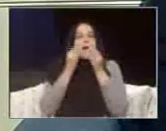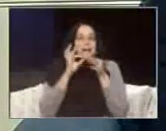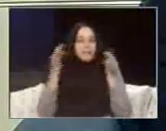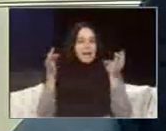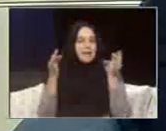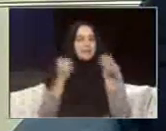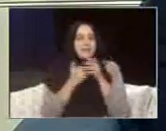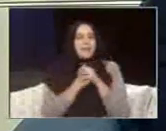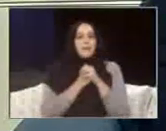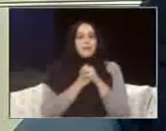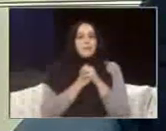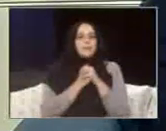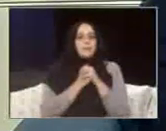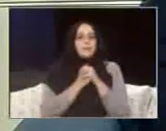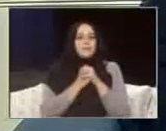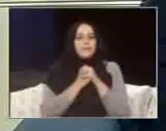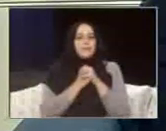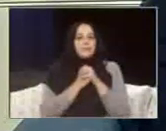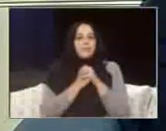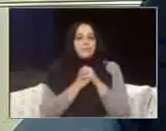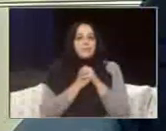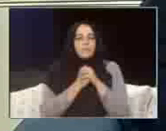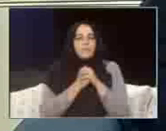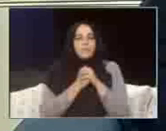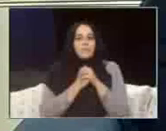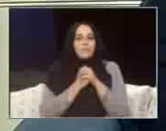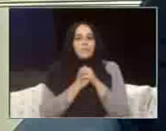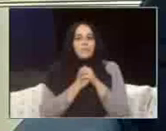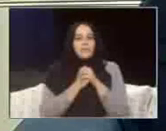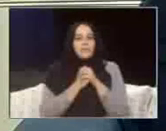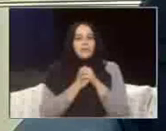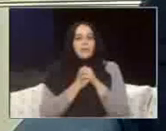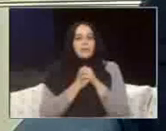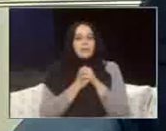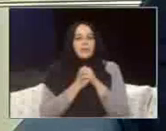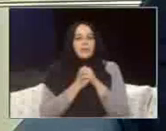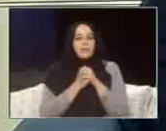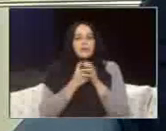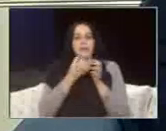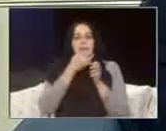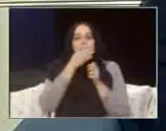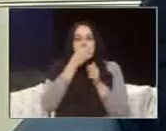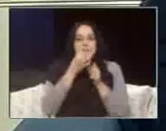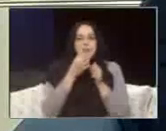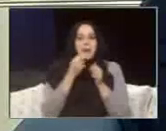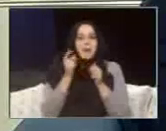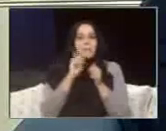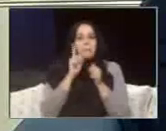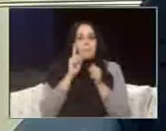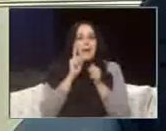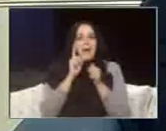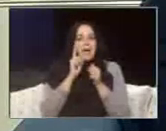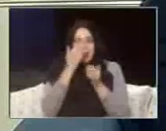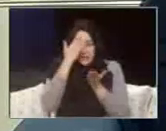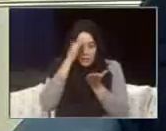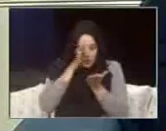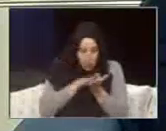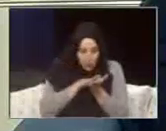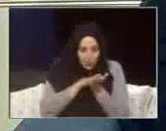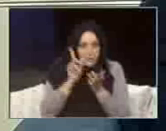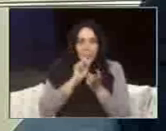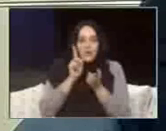ايه وسمعت الشيخ ابو عبد السلام يقول بدي في الركوع مش في السجود